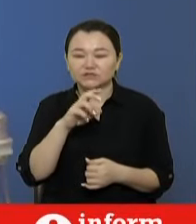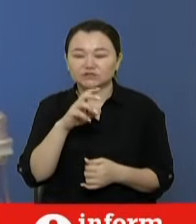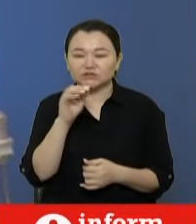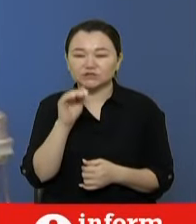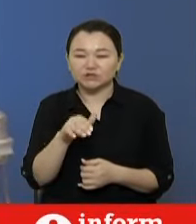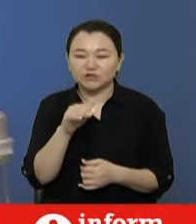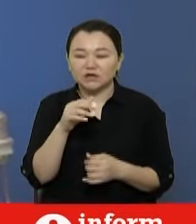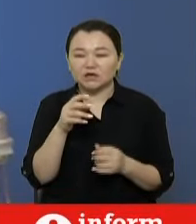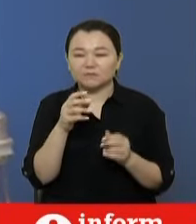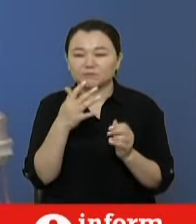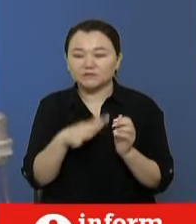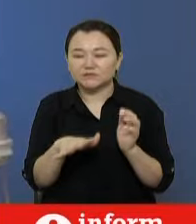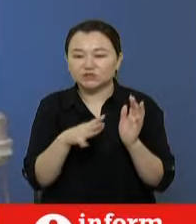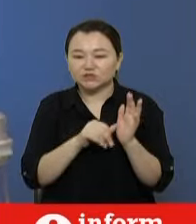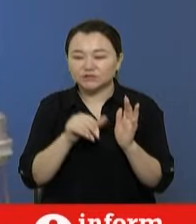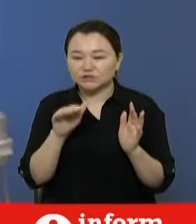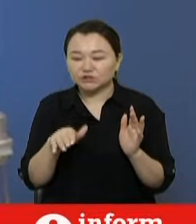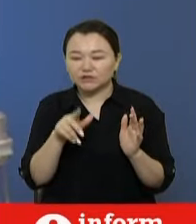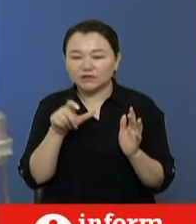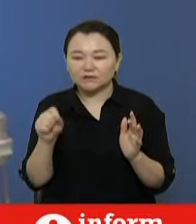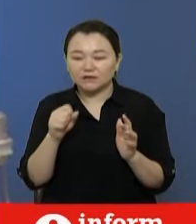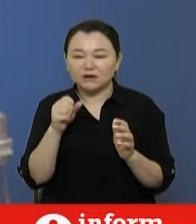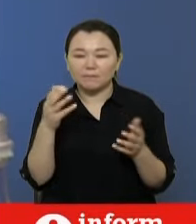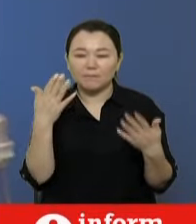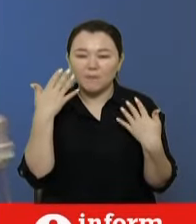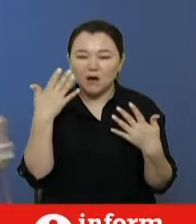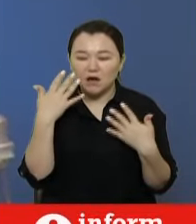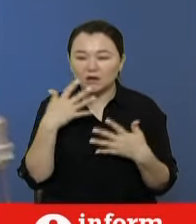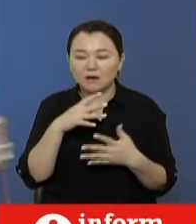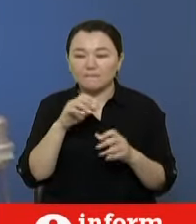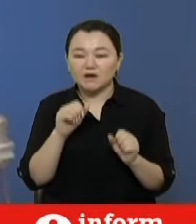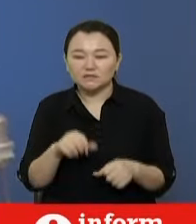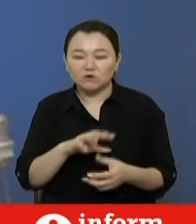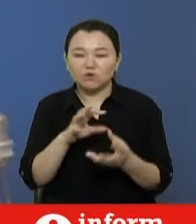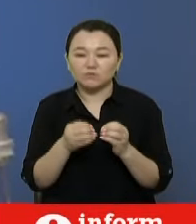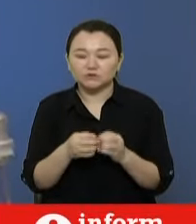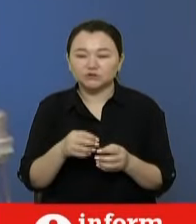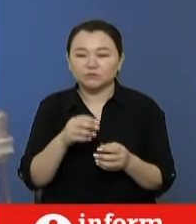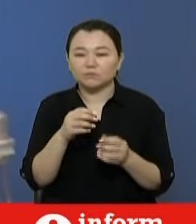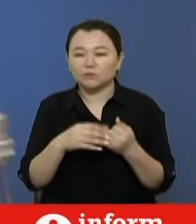2366,56 гектара. Из них 9 лесных парков, массивов общей площадью